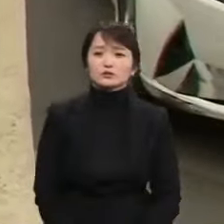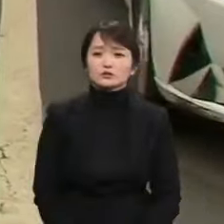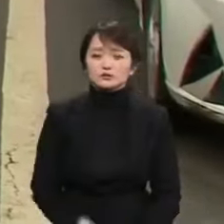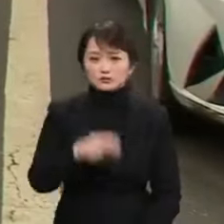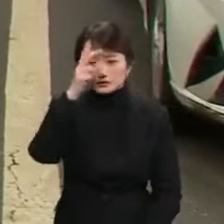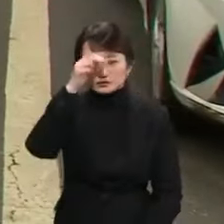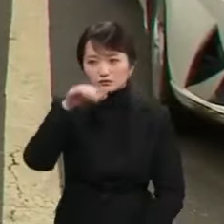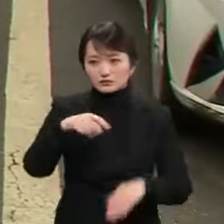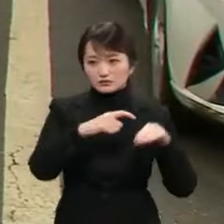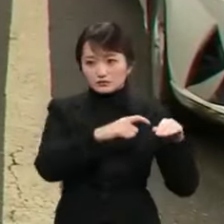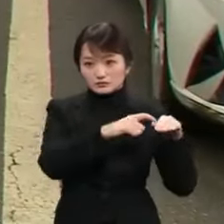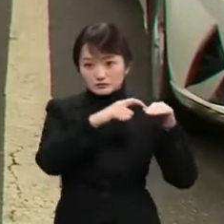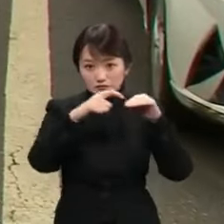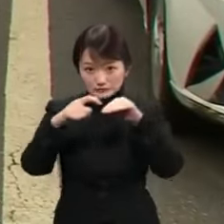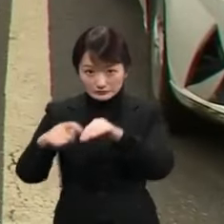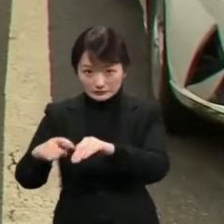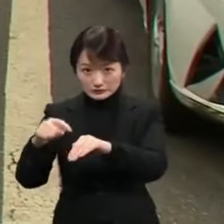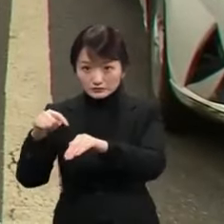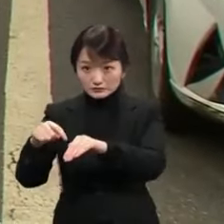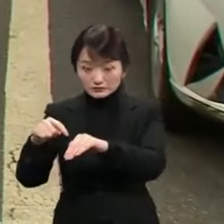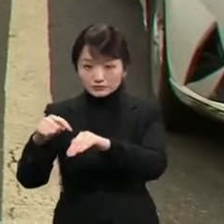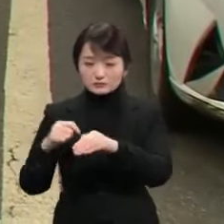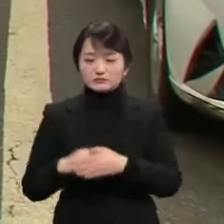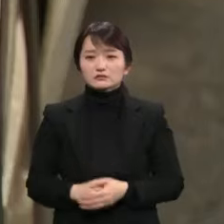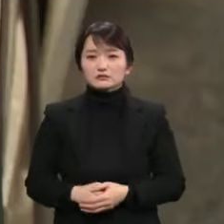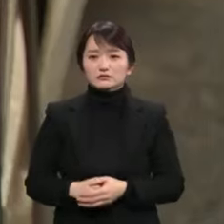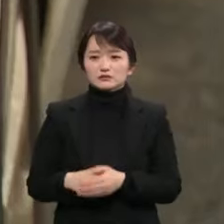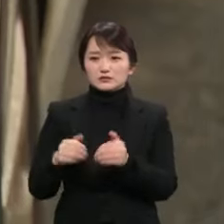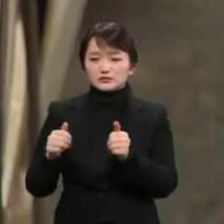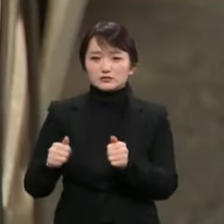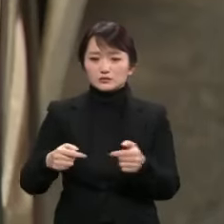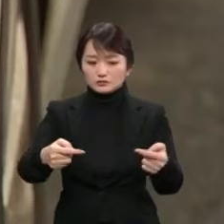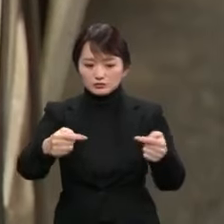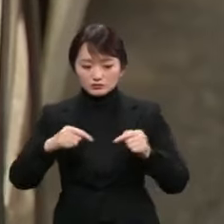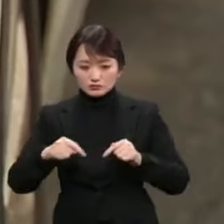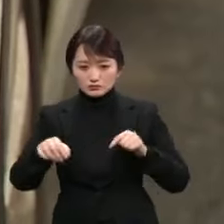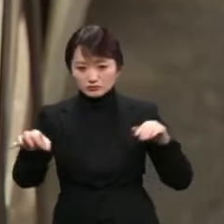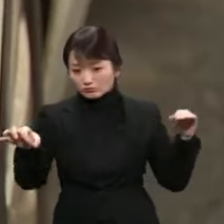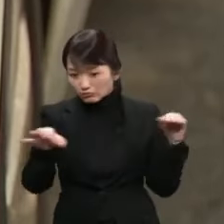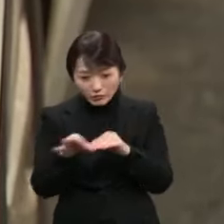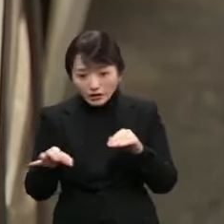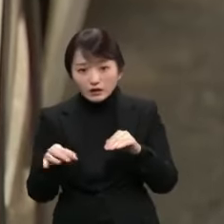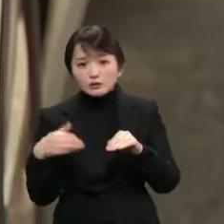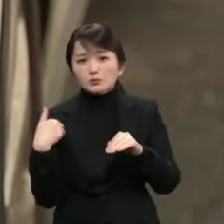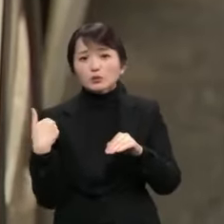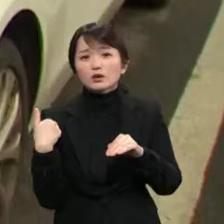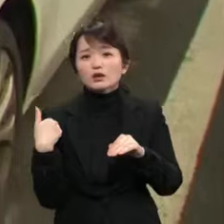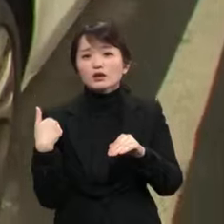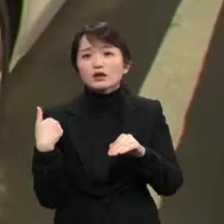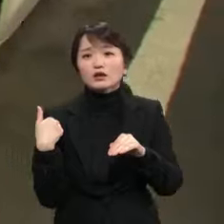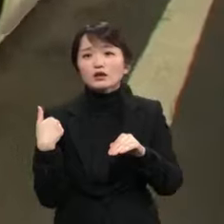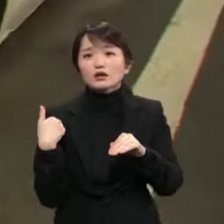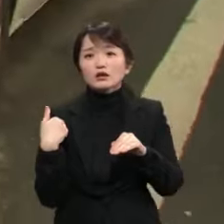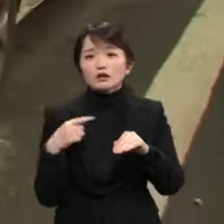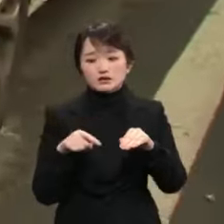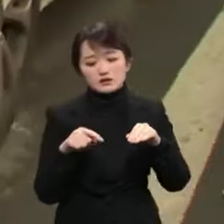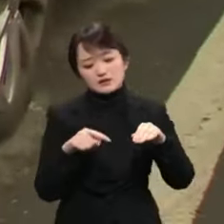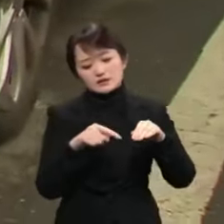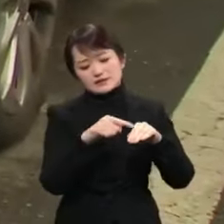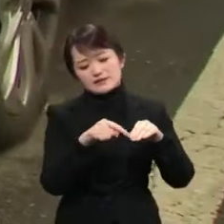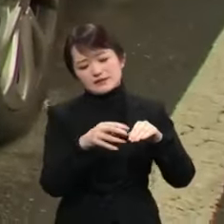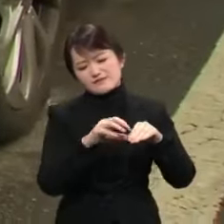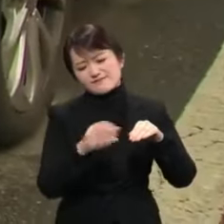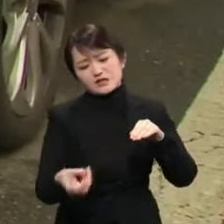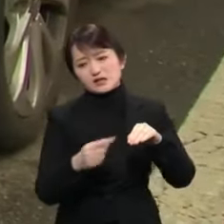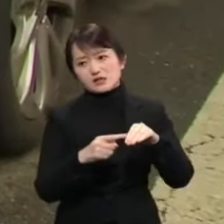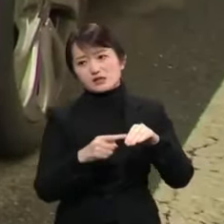경찰서로 견인된 피의자의 차량입니다. 피의자는 법원에 출석하면서 상대방을 들이받은 줄 몰랐다고 말했지만 이렇게 앞쪽 범퍼가